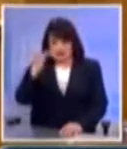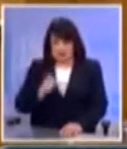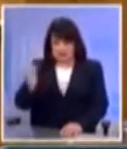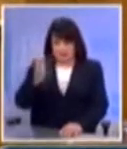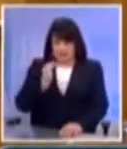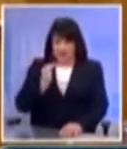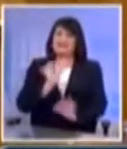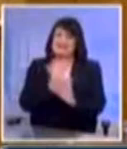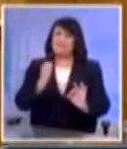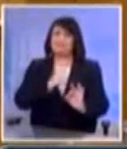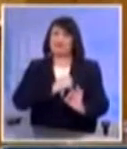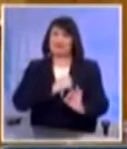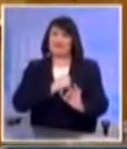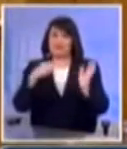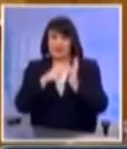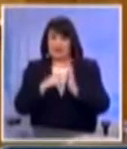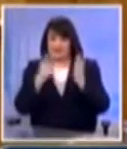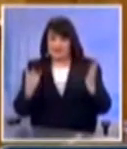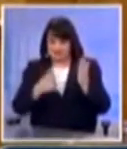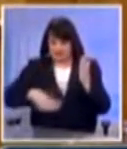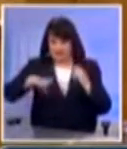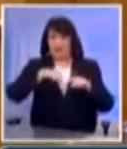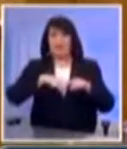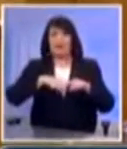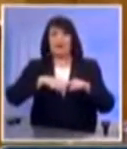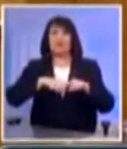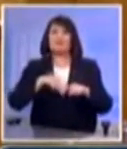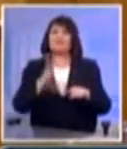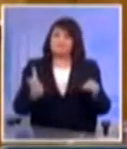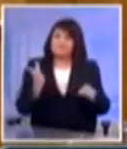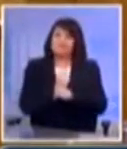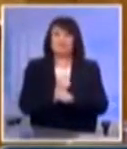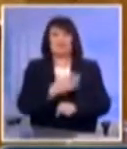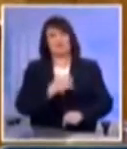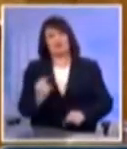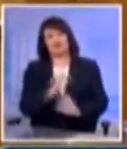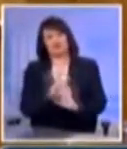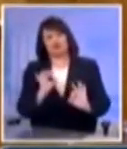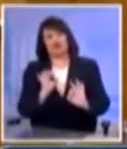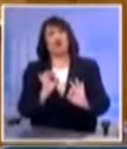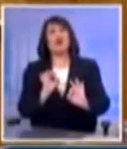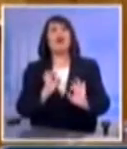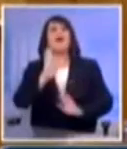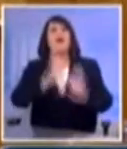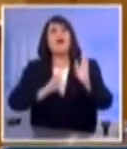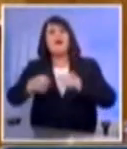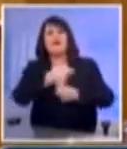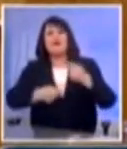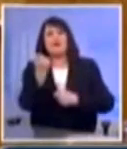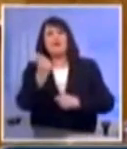2017 η Ελλάδα θα καταφέρει να βγει αξιόπιστα στις αγορές χρήματος.